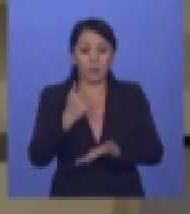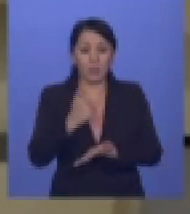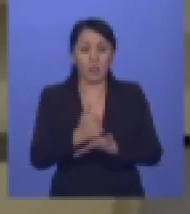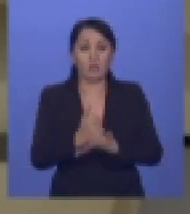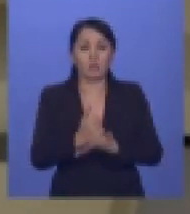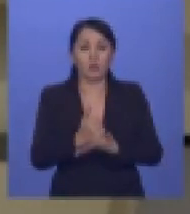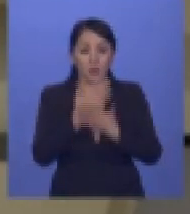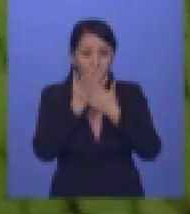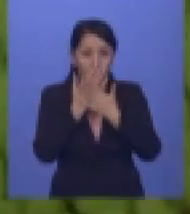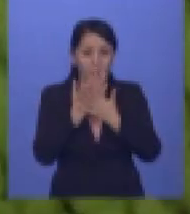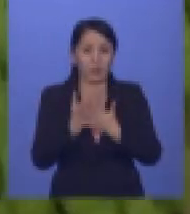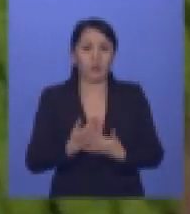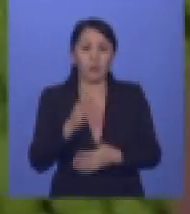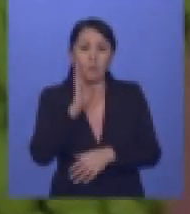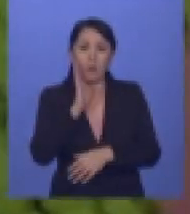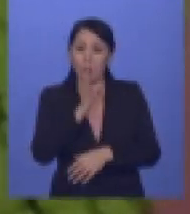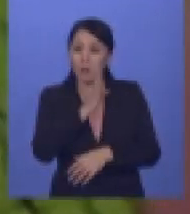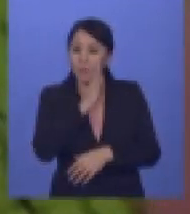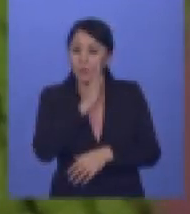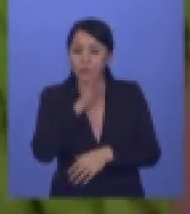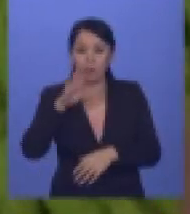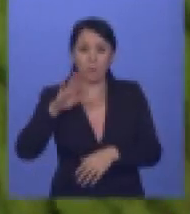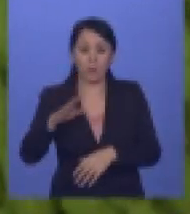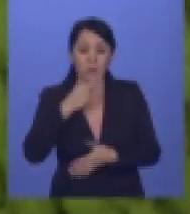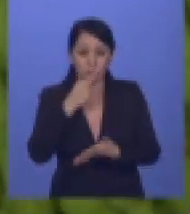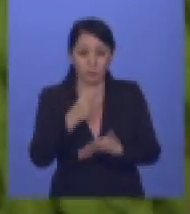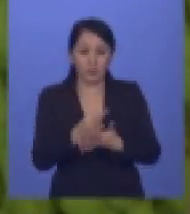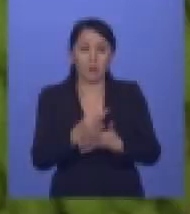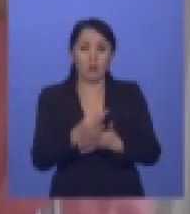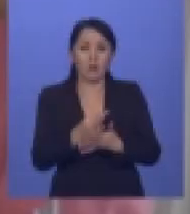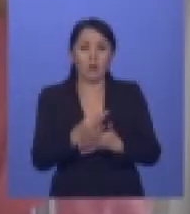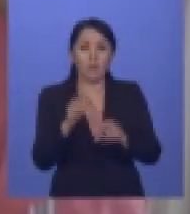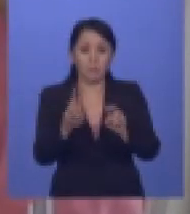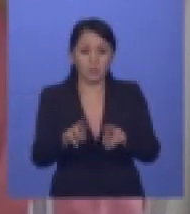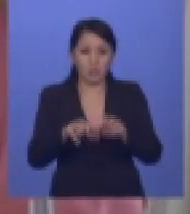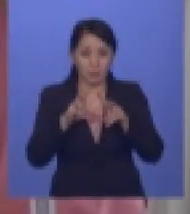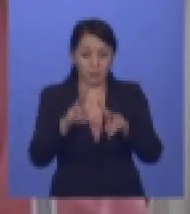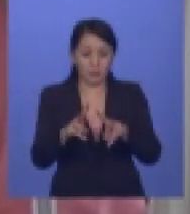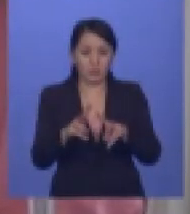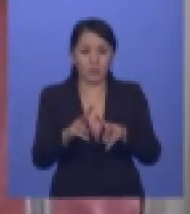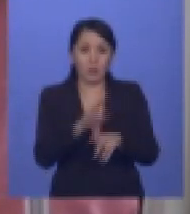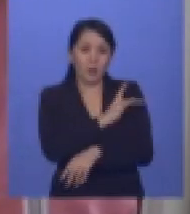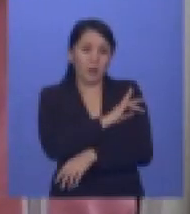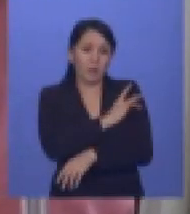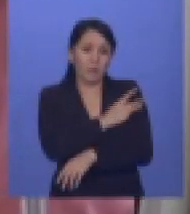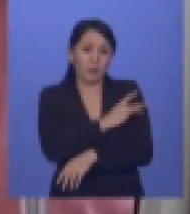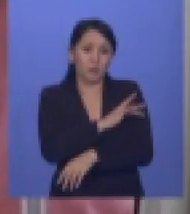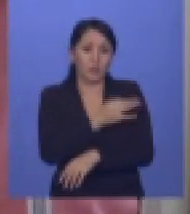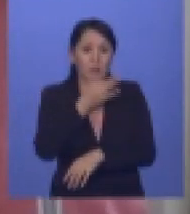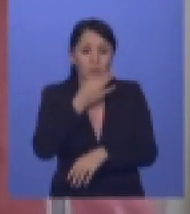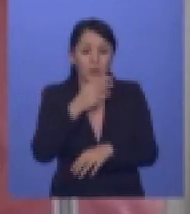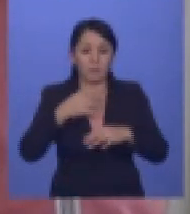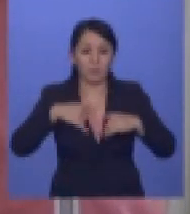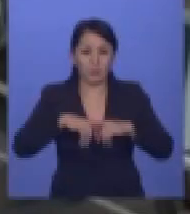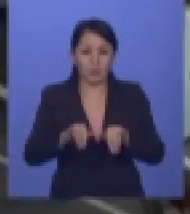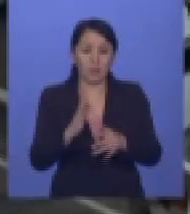мақсаты нәресте сүйемін деуші ата-аналардың бала өміріне жауапкершілігін қалыптастыру. Себебі мамандардың мәлімдеуінше, шақалақтардың мерзімінен ерте туындағы